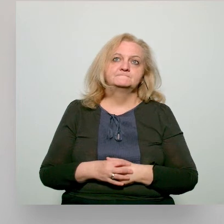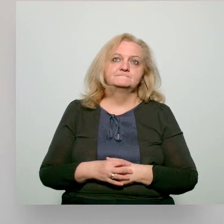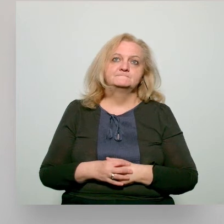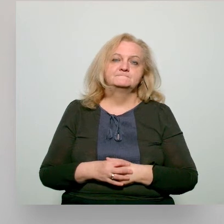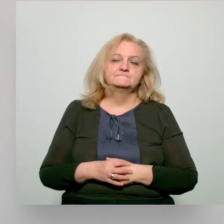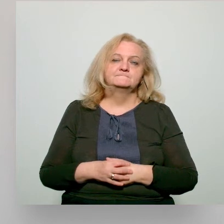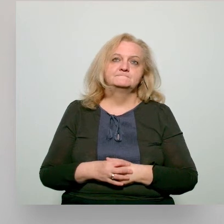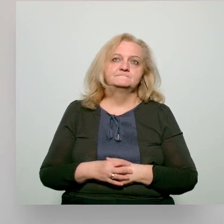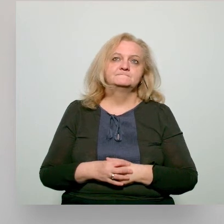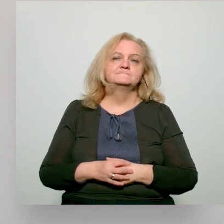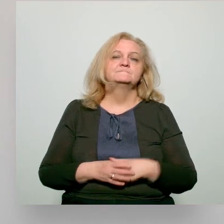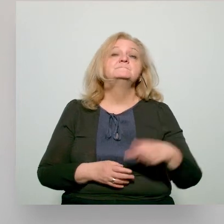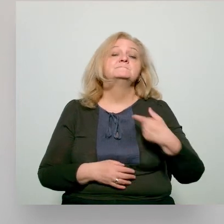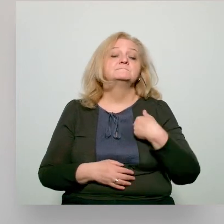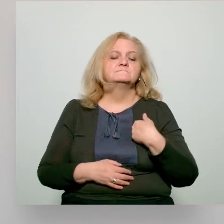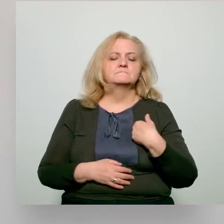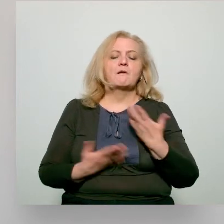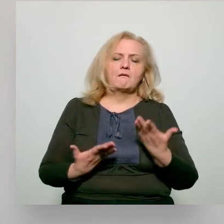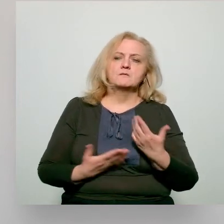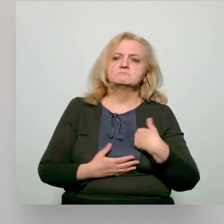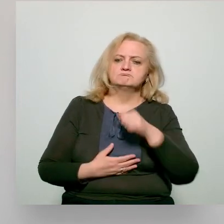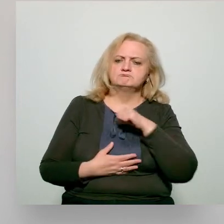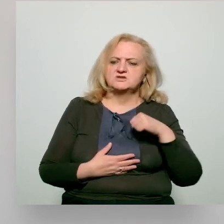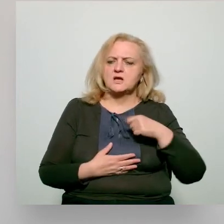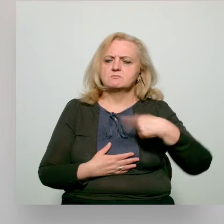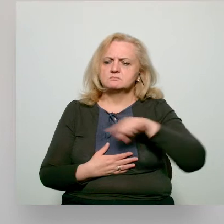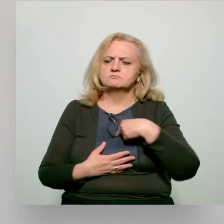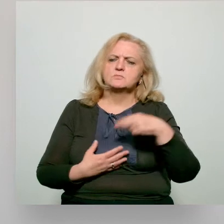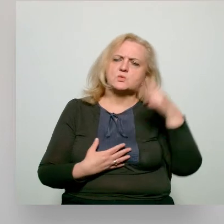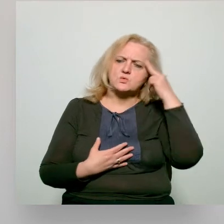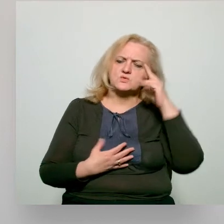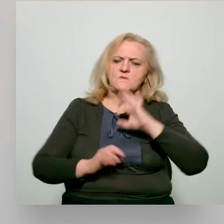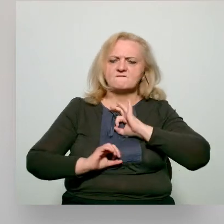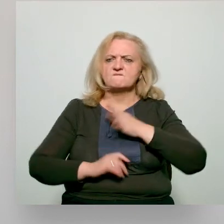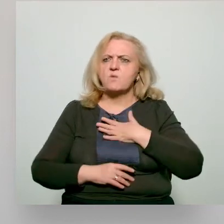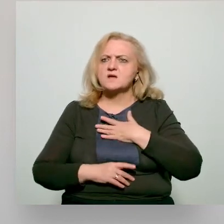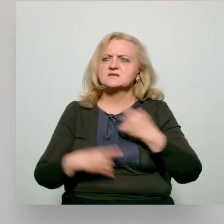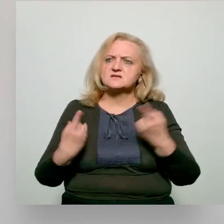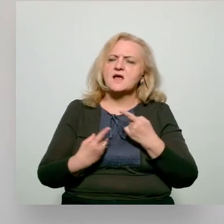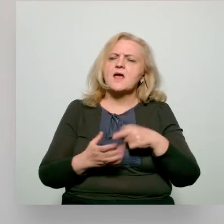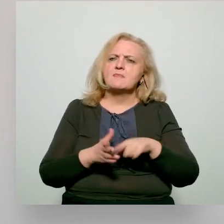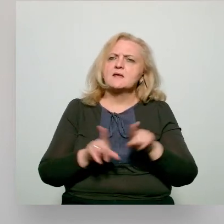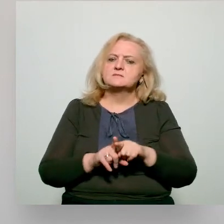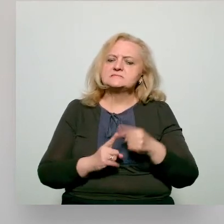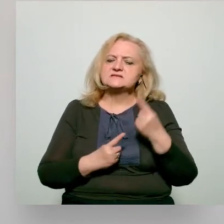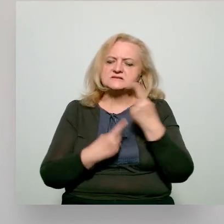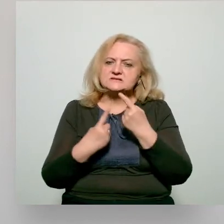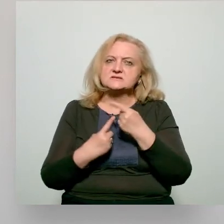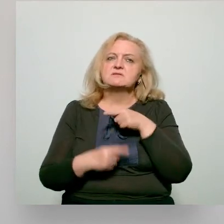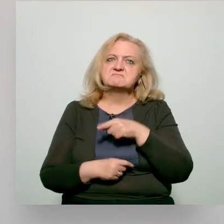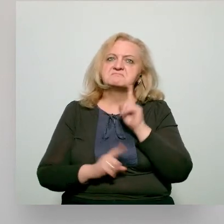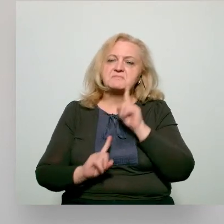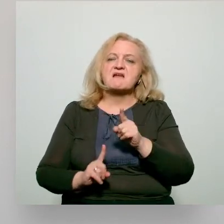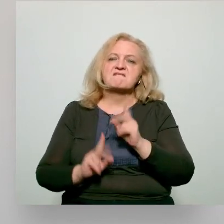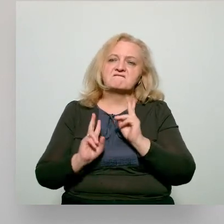nam samym zrozumieć własną sytuację i skomplikowanie tej sytuacji i